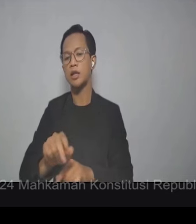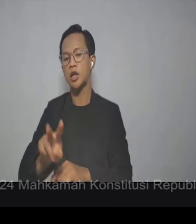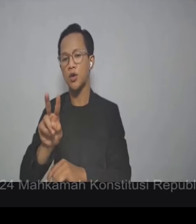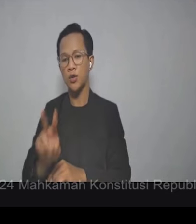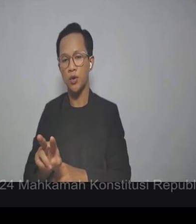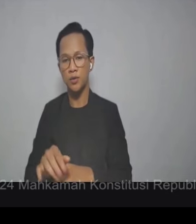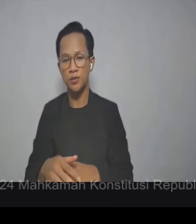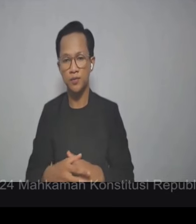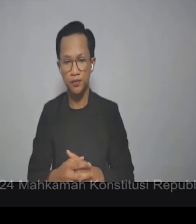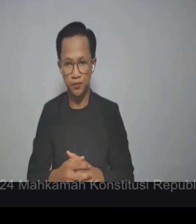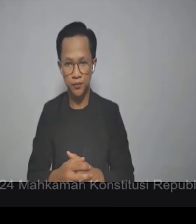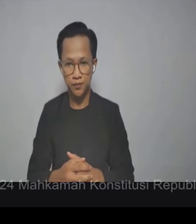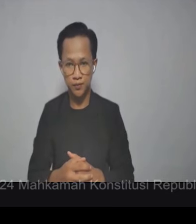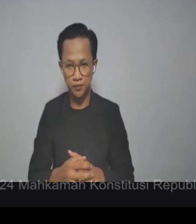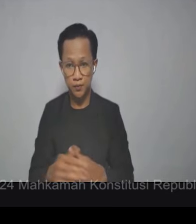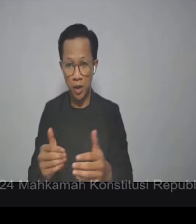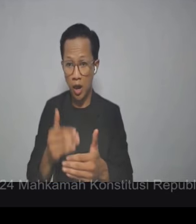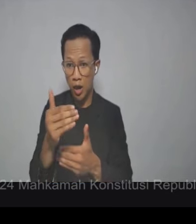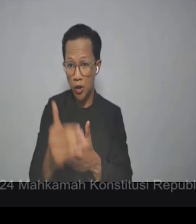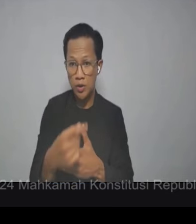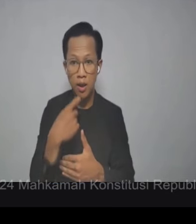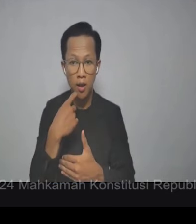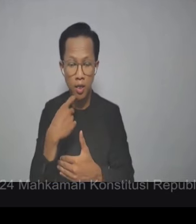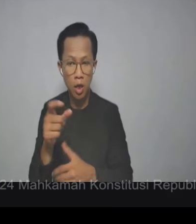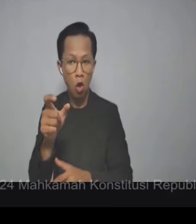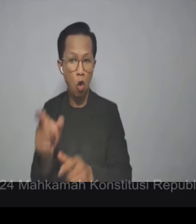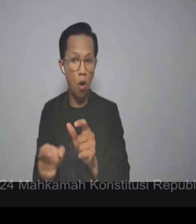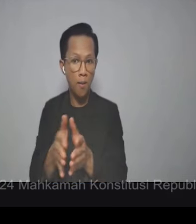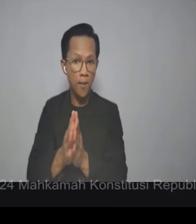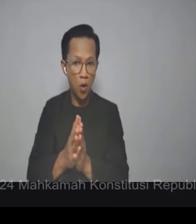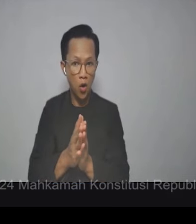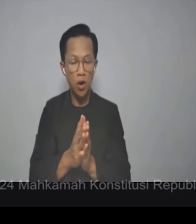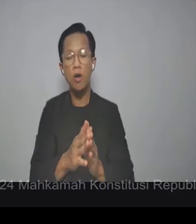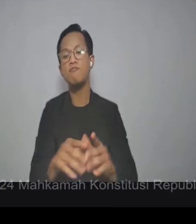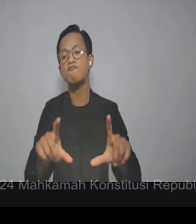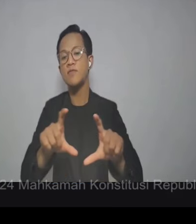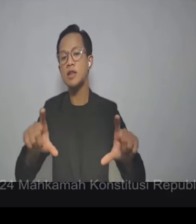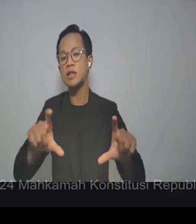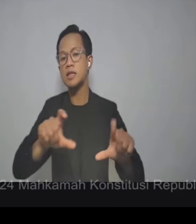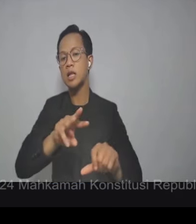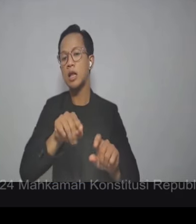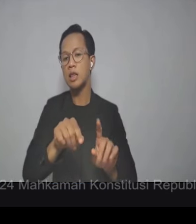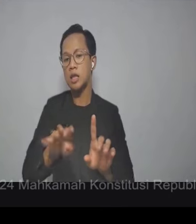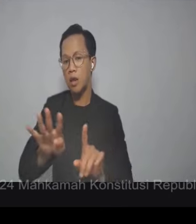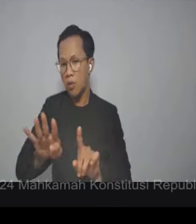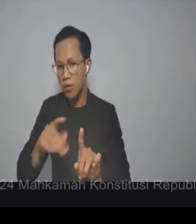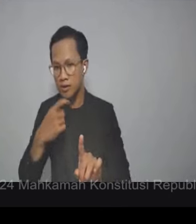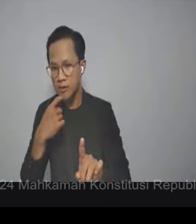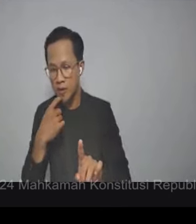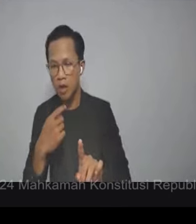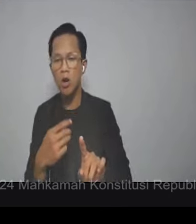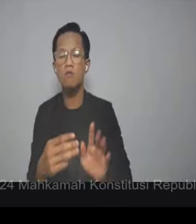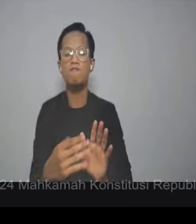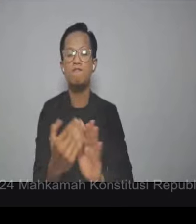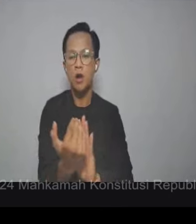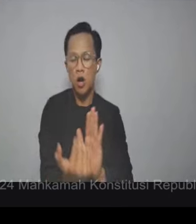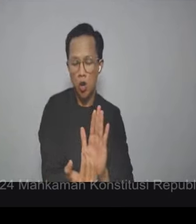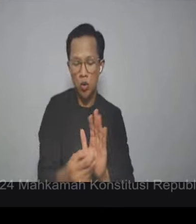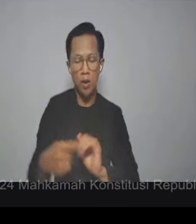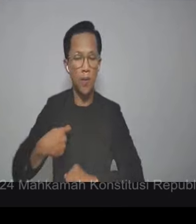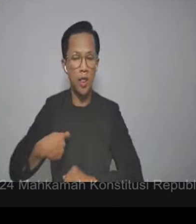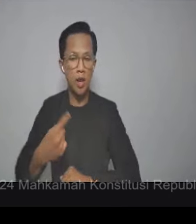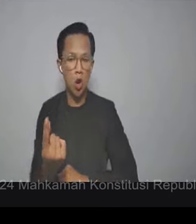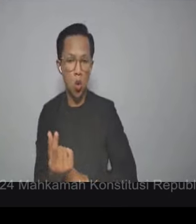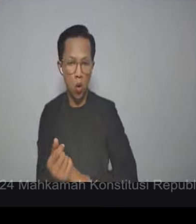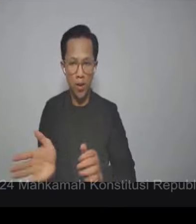menimbang Bah lebih lanjut berkenaan dengan Dar pemohon Dalam paragraf 3.1 angka 2 di atas yang mempersoalkan Peraturan Menteri Keuangan karena mengatur tidak hanya hal-hal